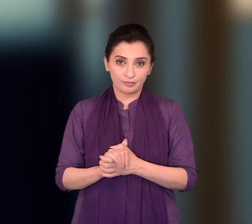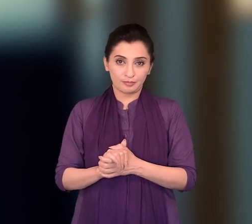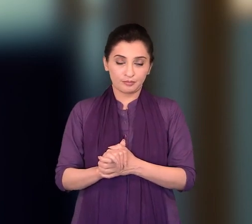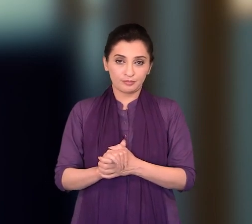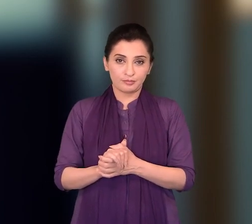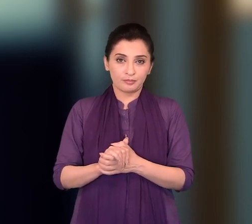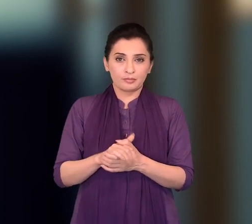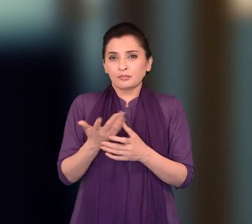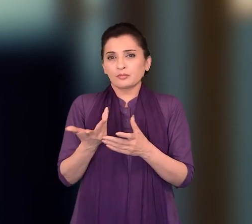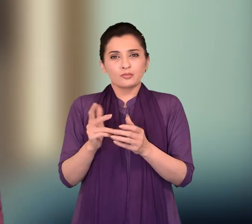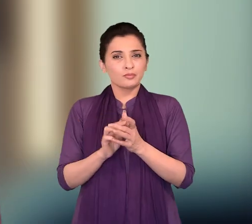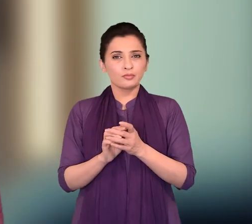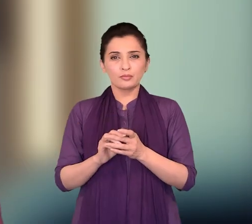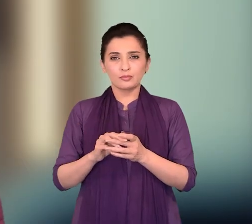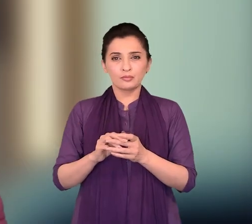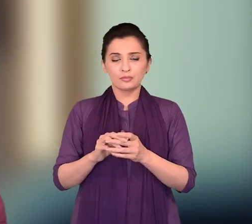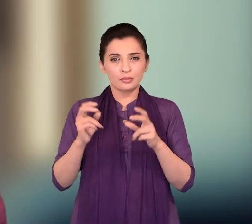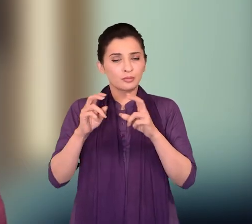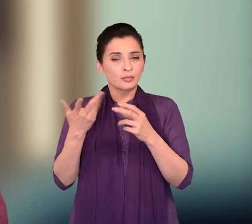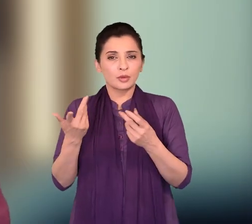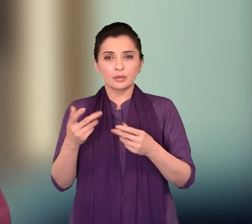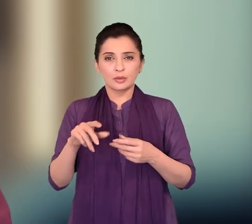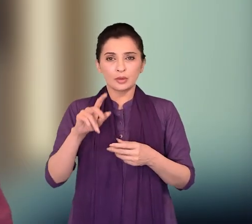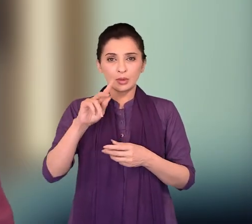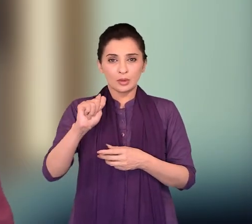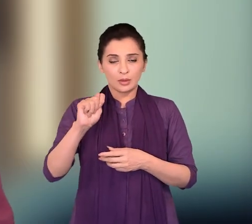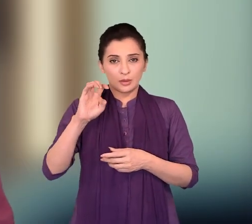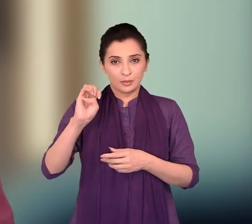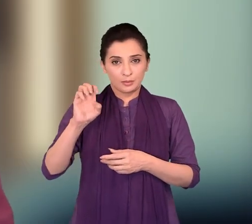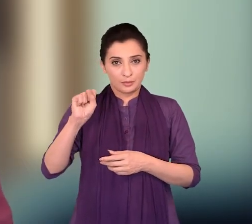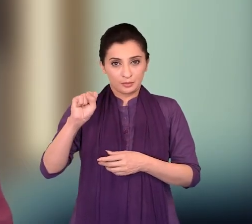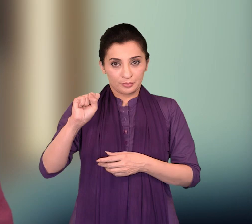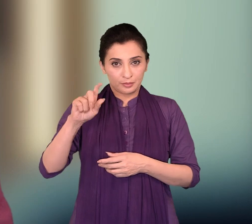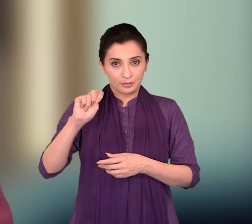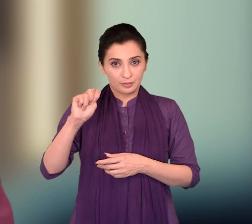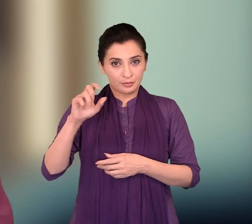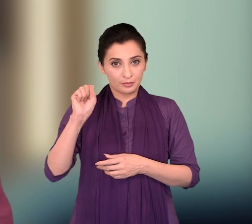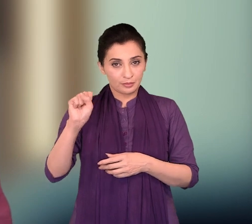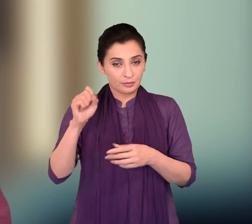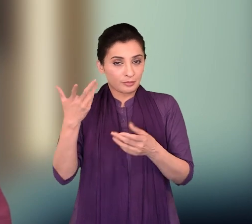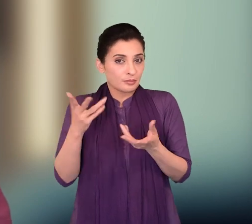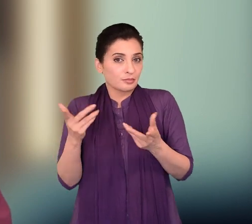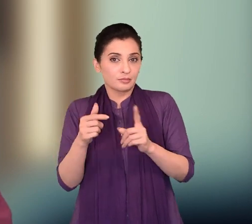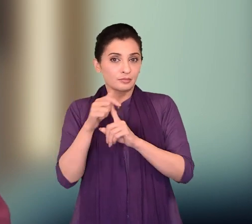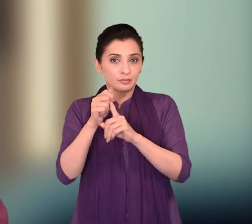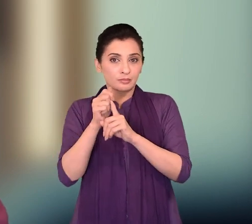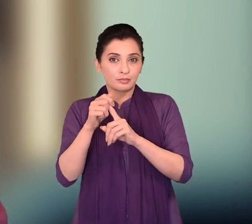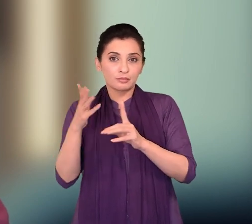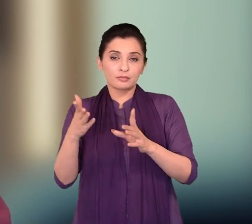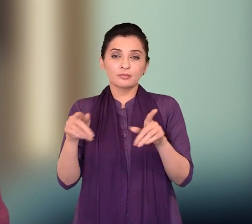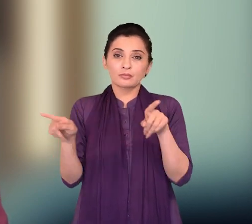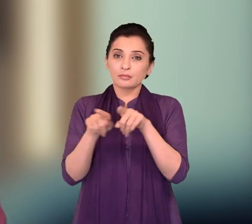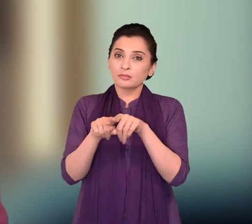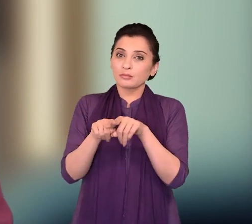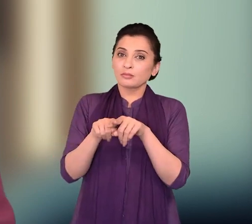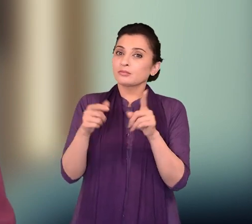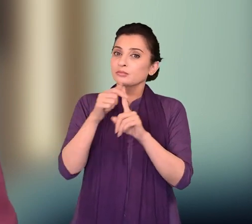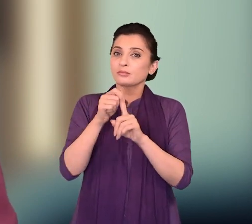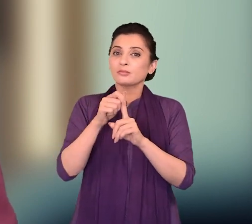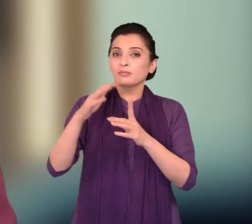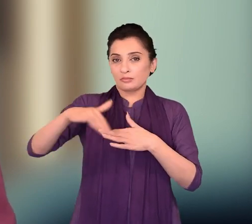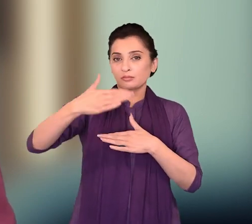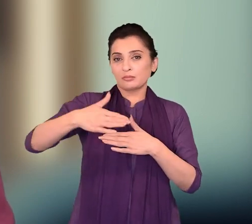وہ اپنا ٹائم اس طرح بچتا ہے, تو وہ ایسے ٹیسٹ اس کے ڈاکٹر کرا سکتا ہے جو آگے کے لیے اس